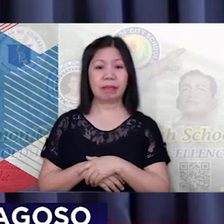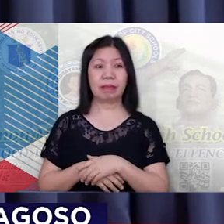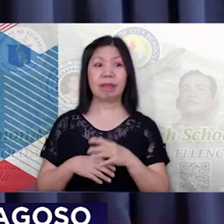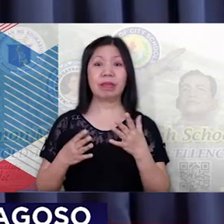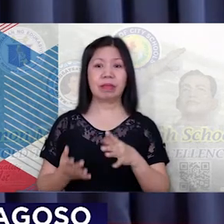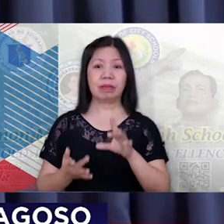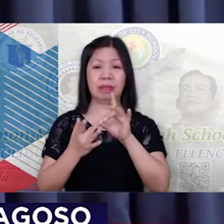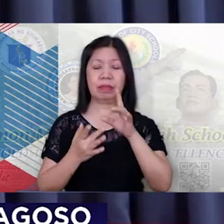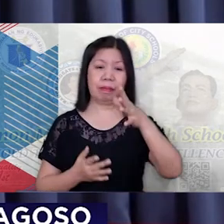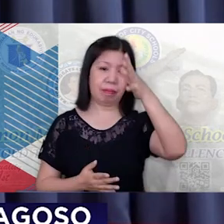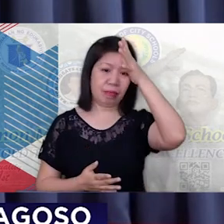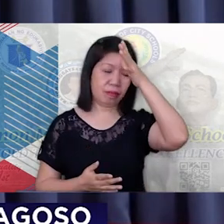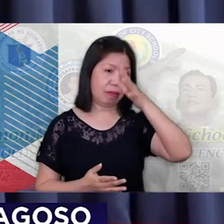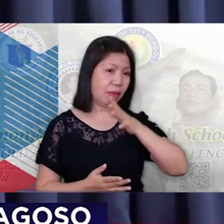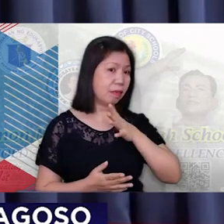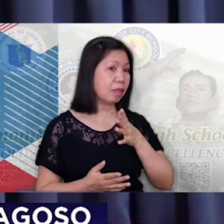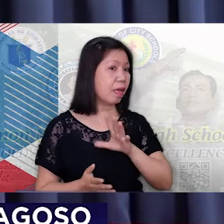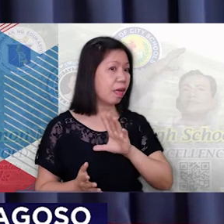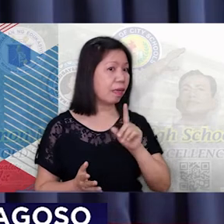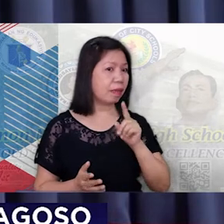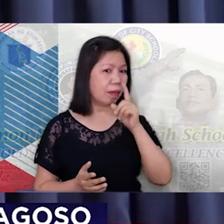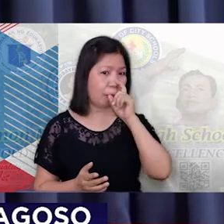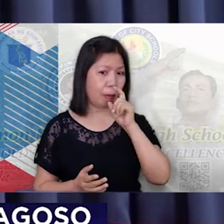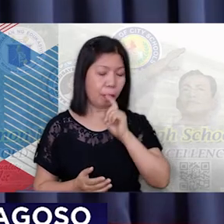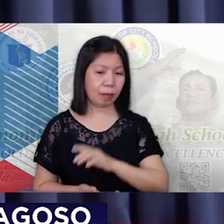mga magulang at nakatatanda sa atin.